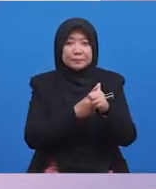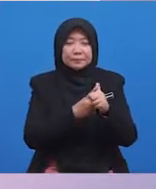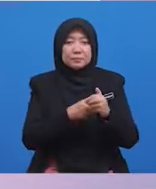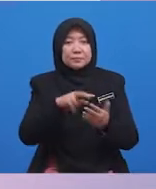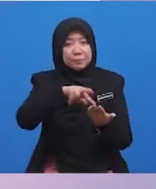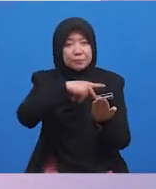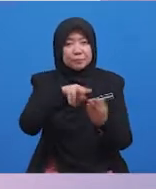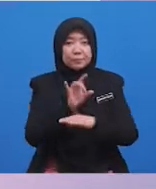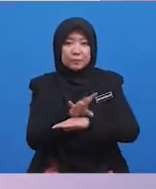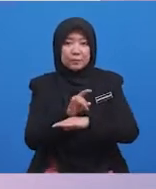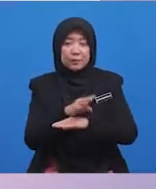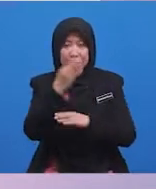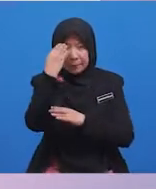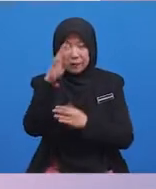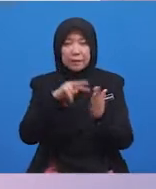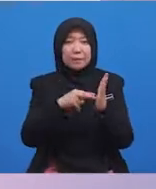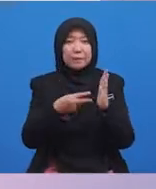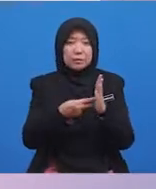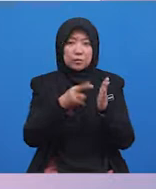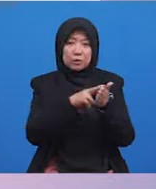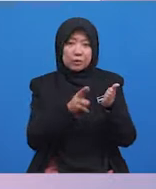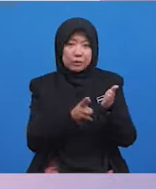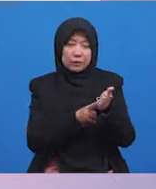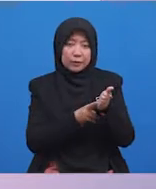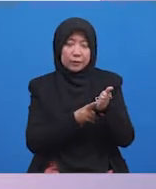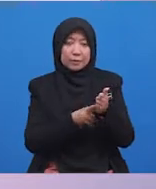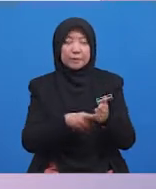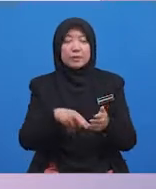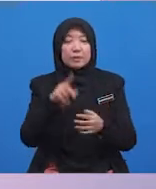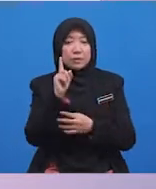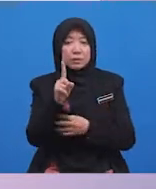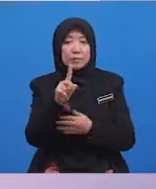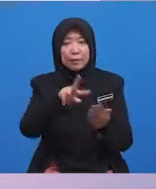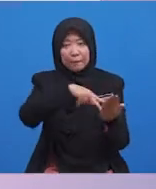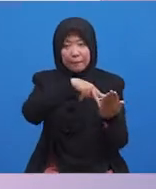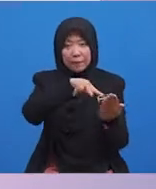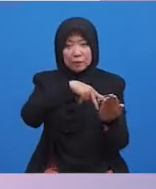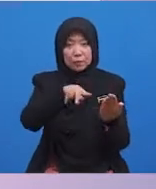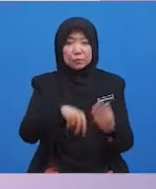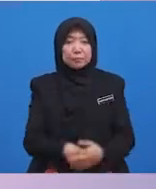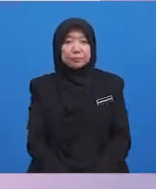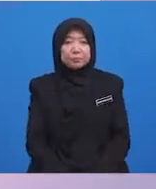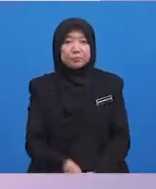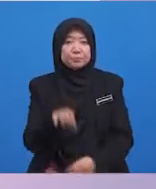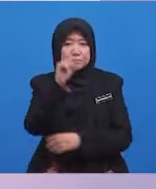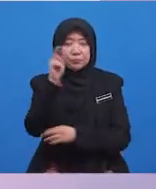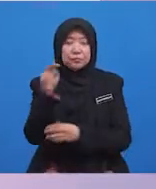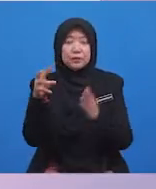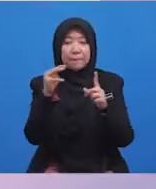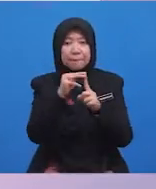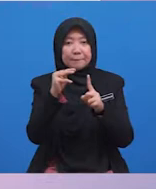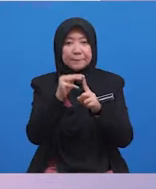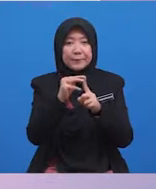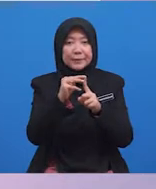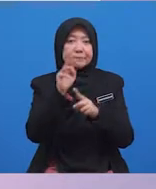Berdasarkan pantun nasihat, berikan maksud rangkap pertama pantun. Soalan ini memperuntukkan